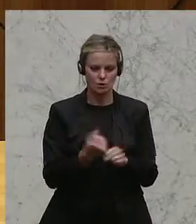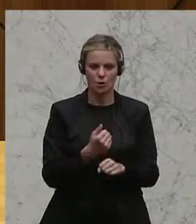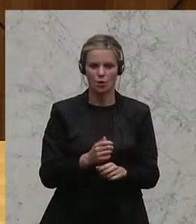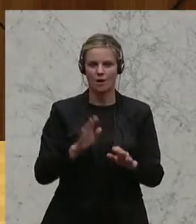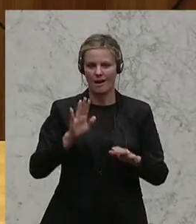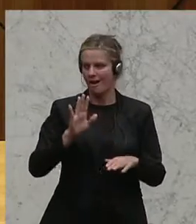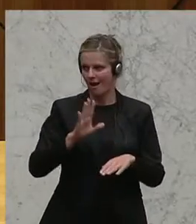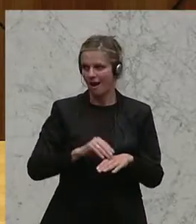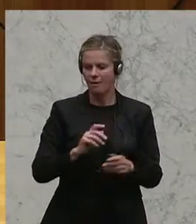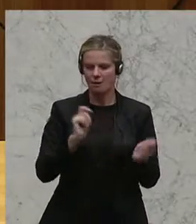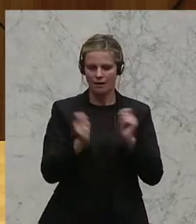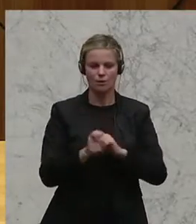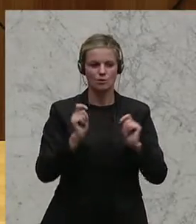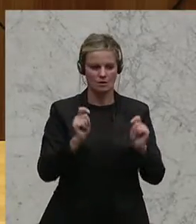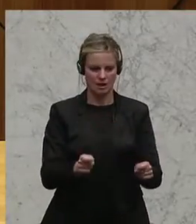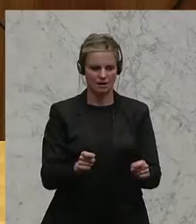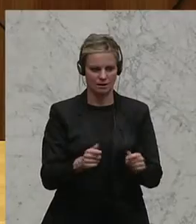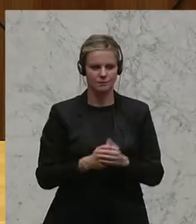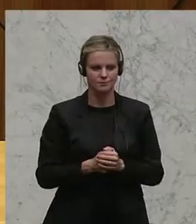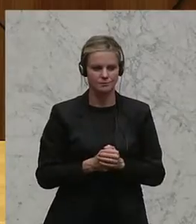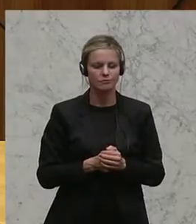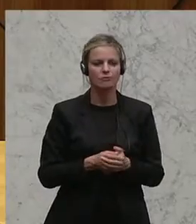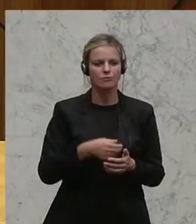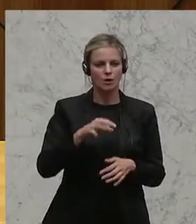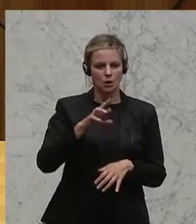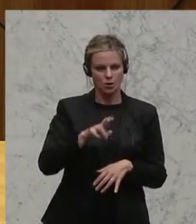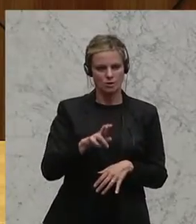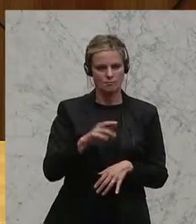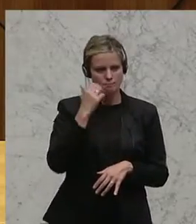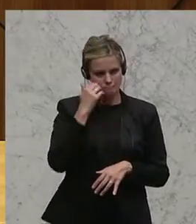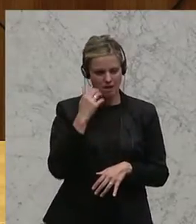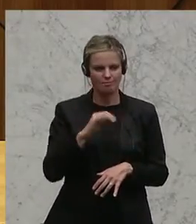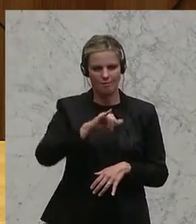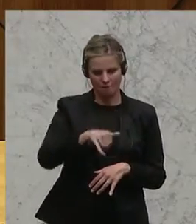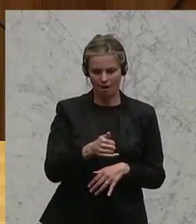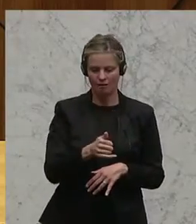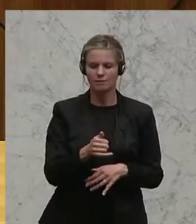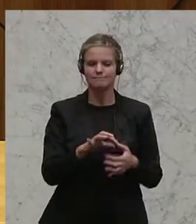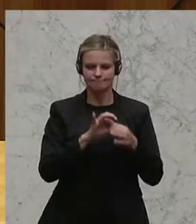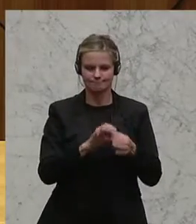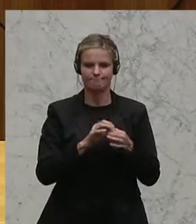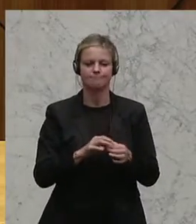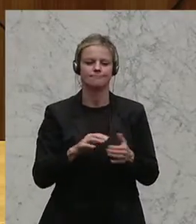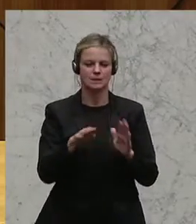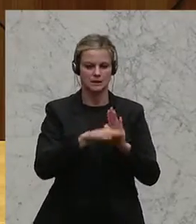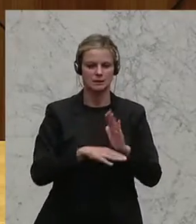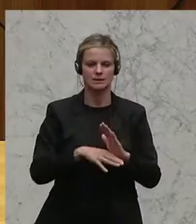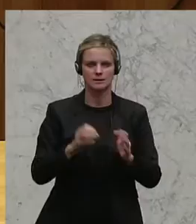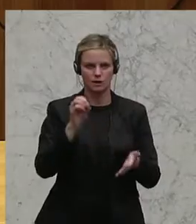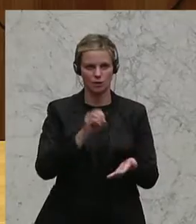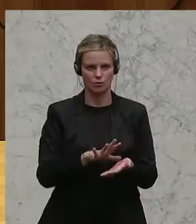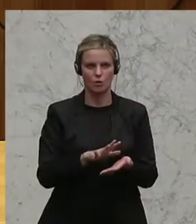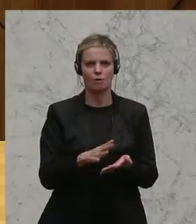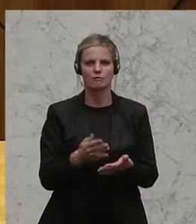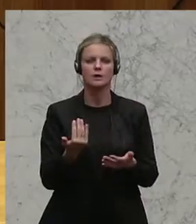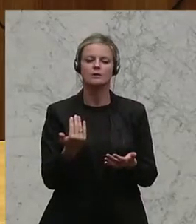der Abgeordneten Magister Elisabeth Grossmann, Brigitte Jahn, Kolleginnen und Kollegen, zum Gesetzesentwurf im Bericht des Unterrichtsausschusses